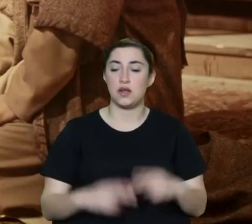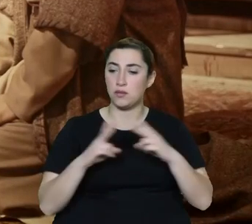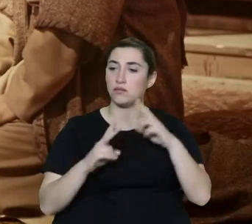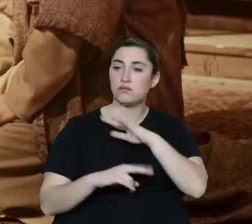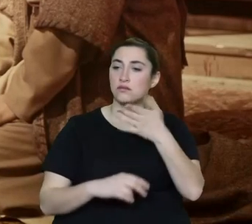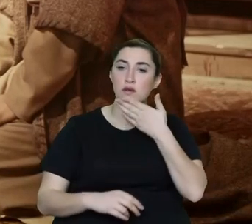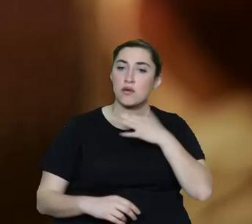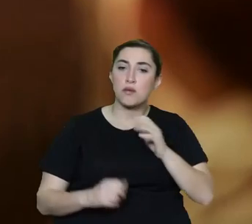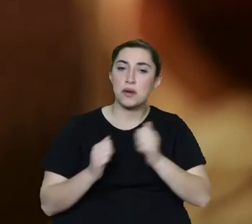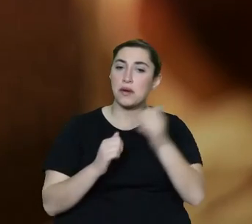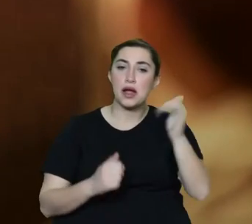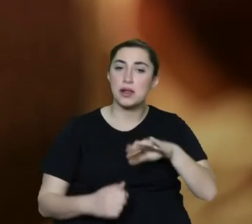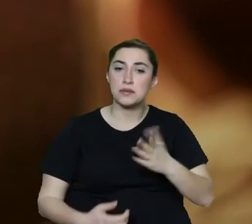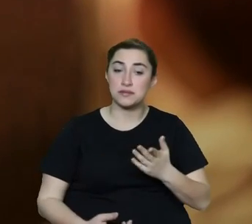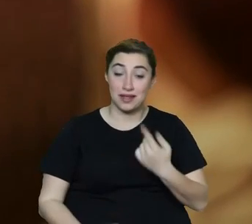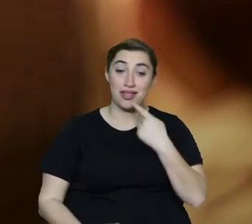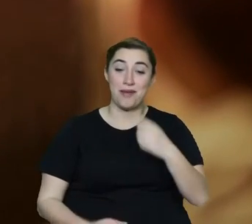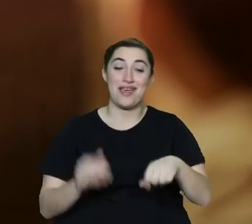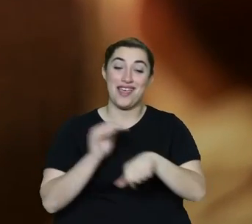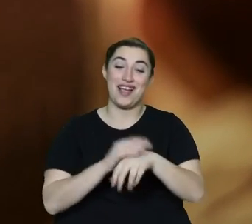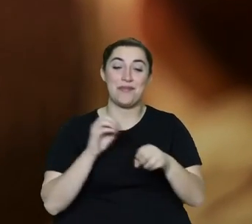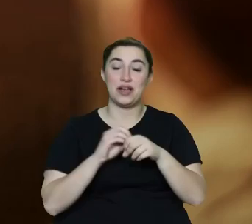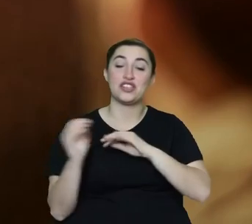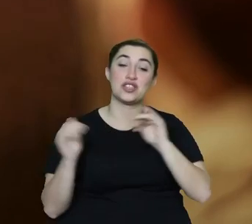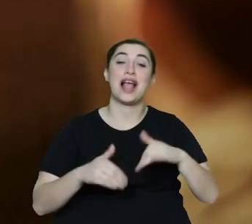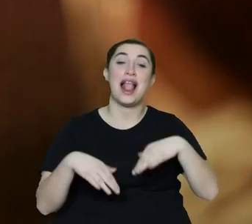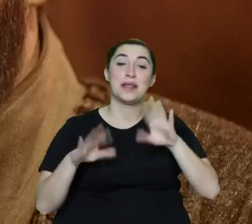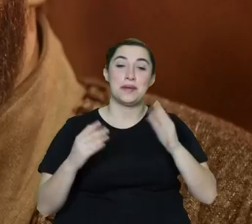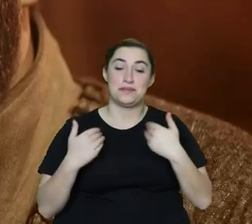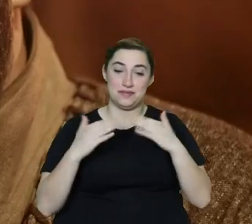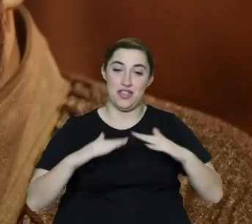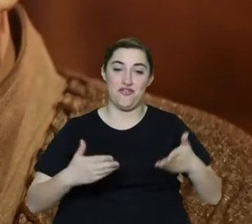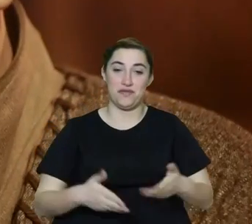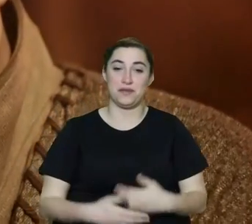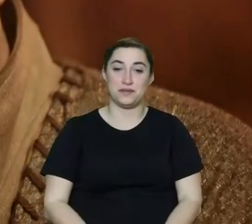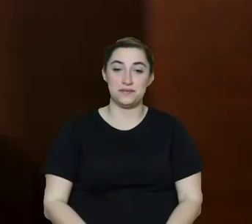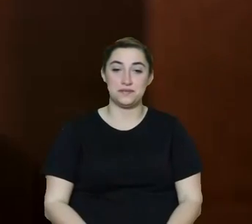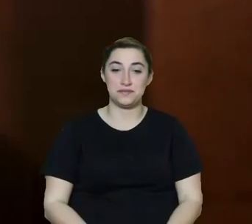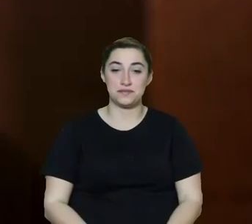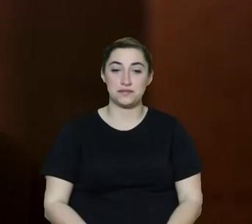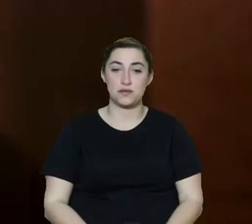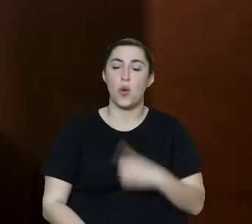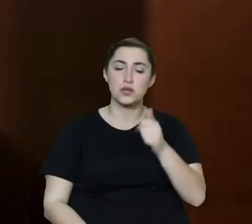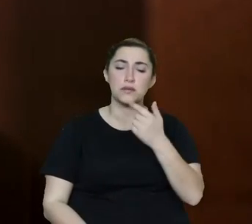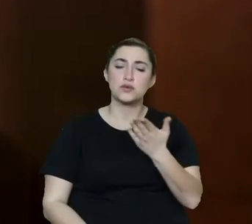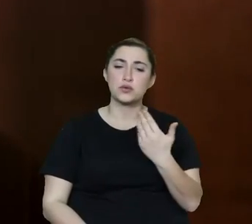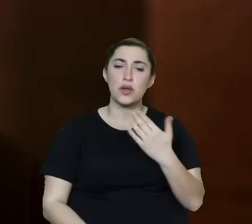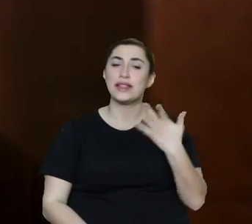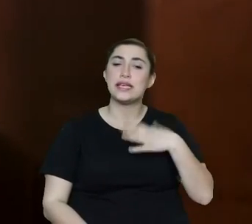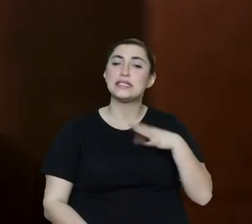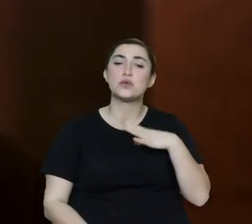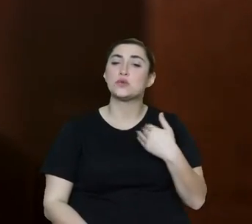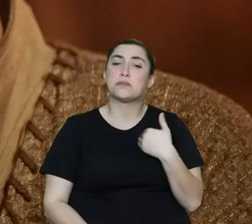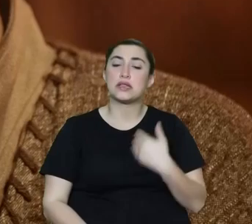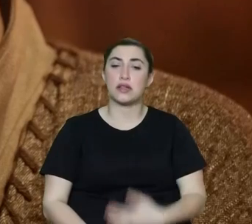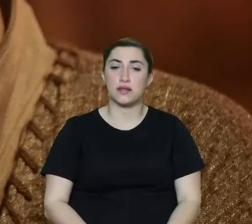Sabitlerin de yoktur yanında. Demek basmaya da gelmemişsin fakirhanemizi. De o vakit ne